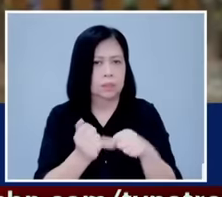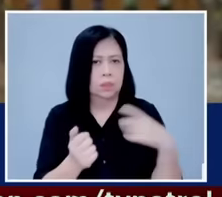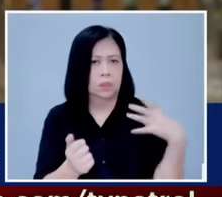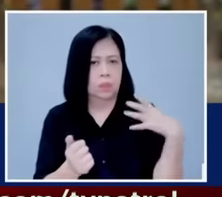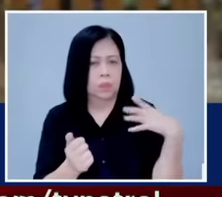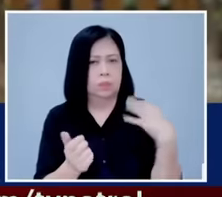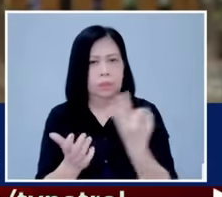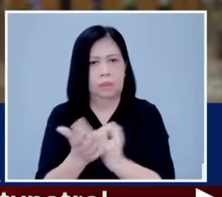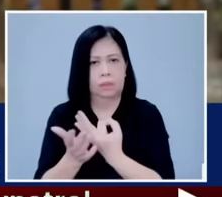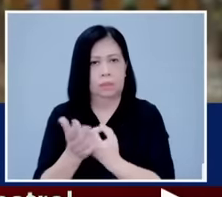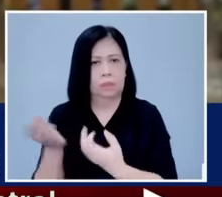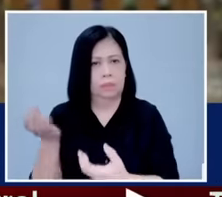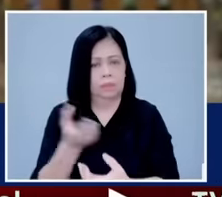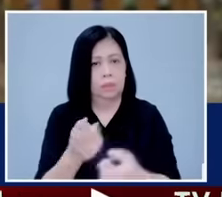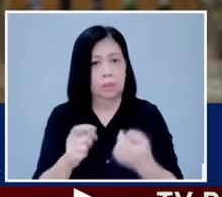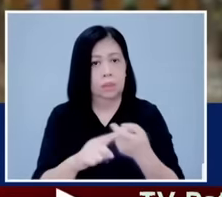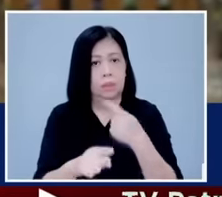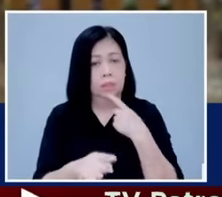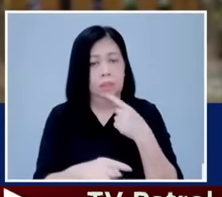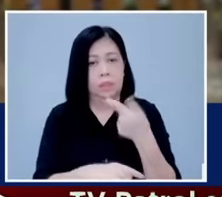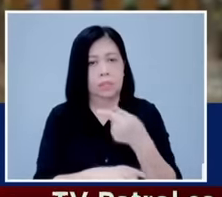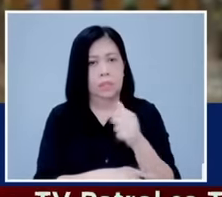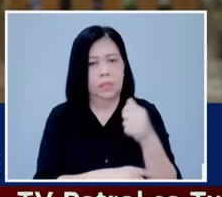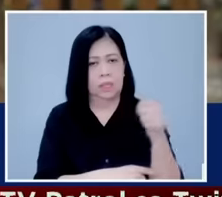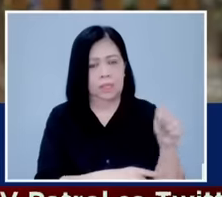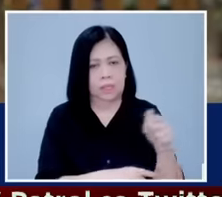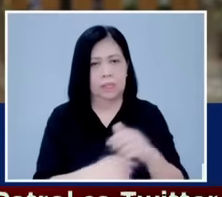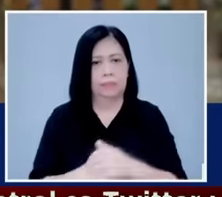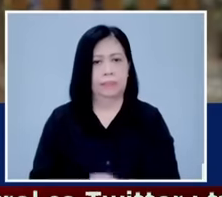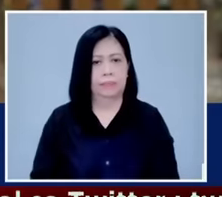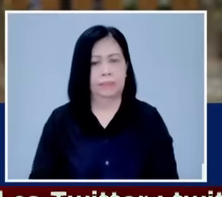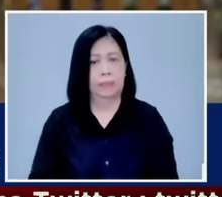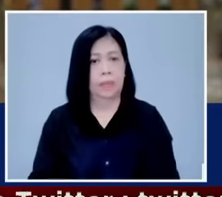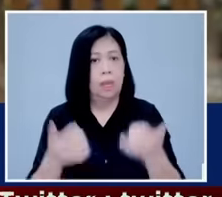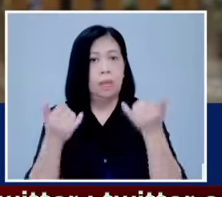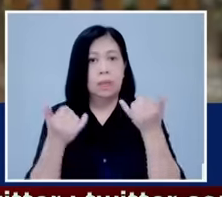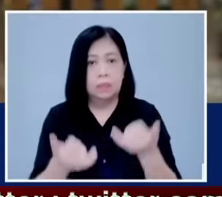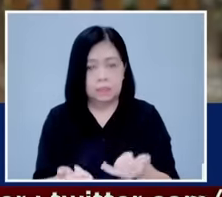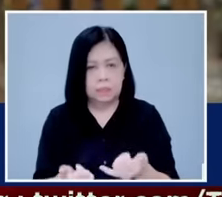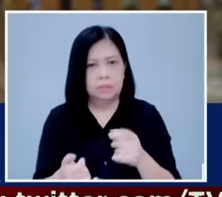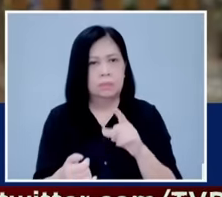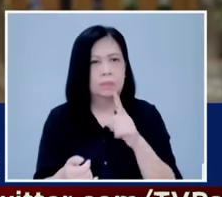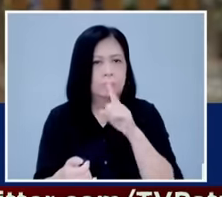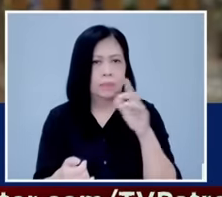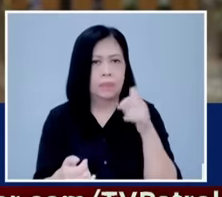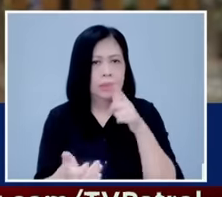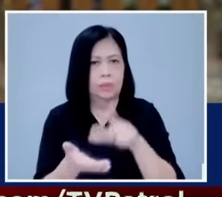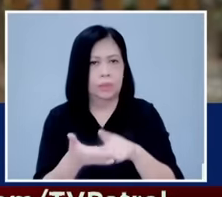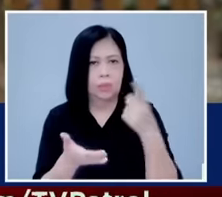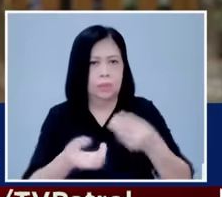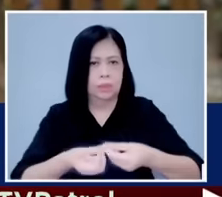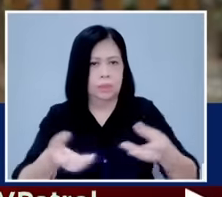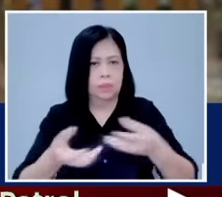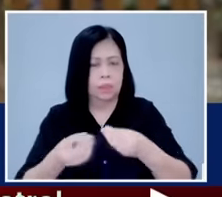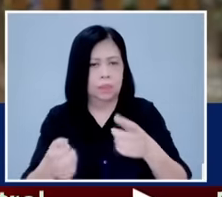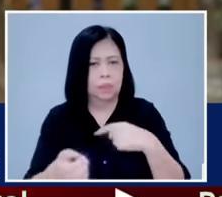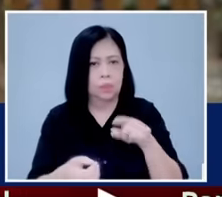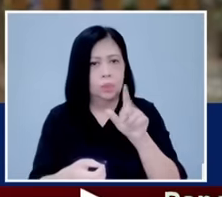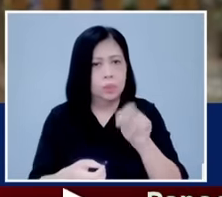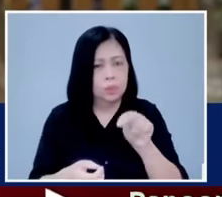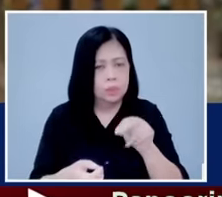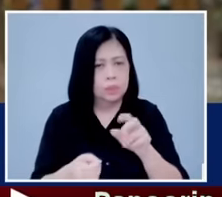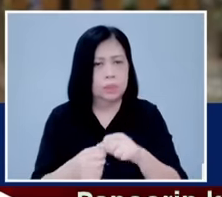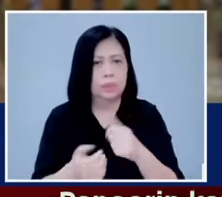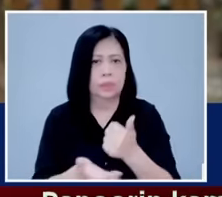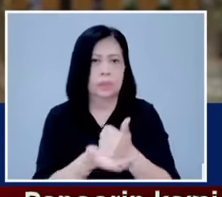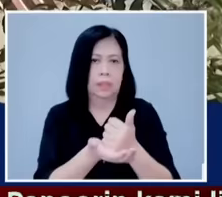pondo base sa probisyon ng General Appropriations Act. Sa ngayon, guarantee letters muna ang ipapamahagi sa mga mangangailangan ng